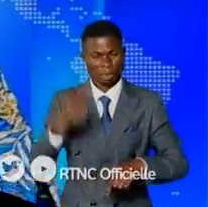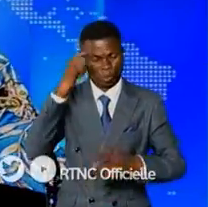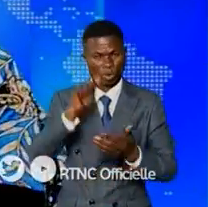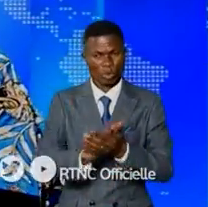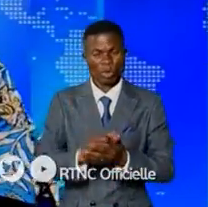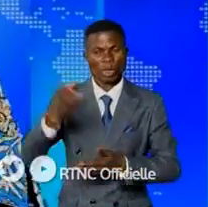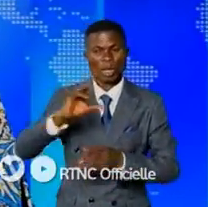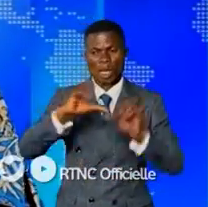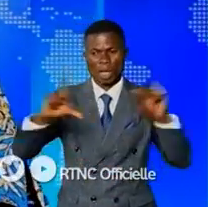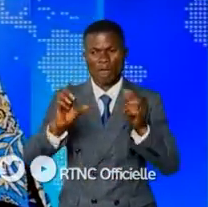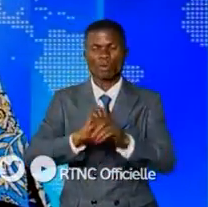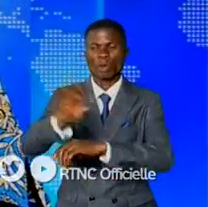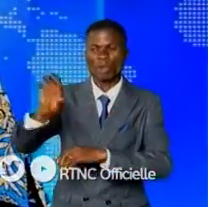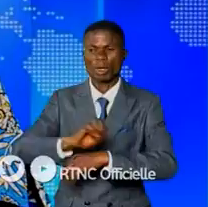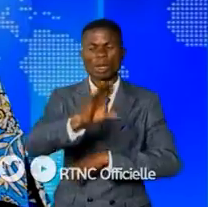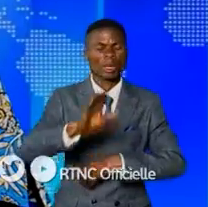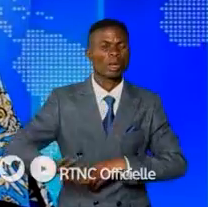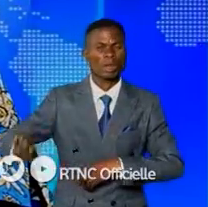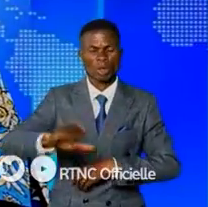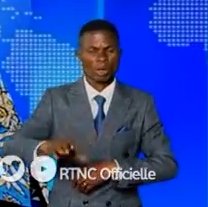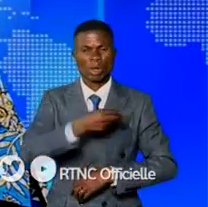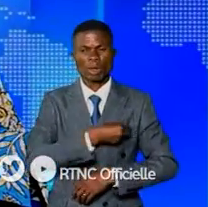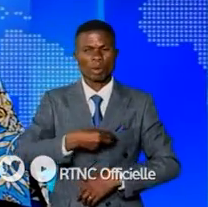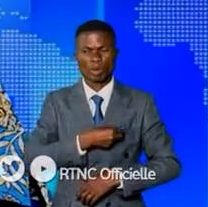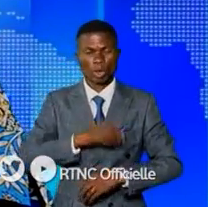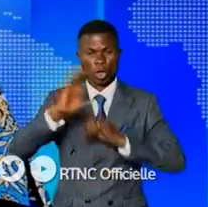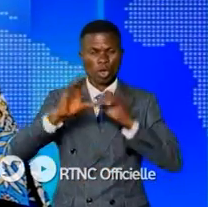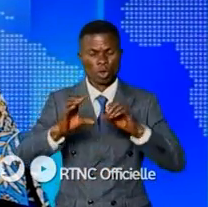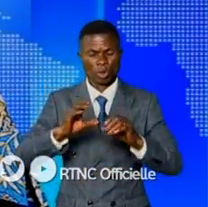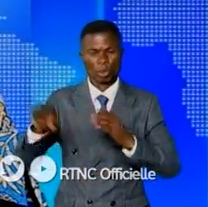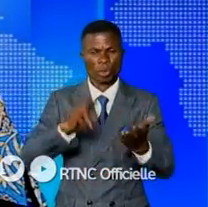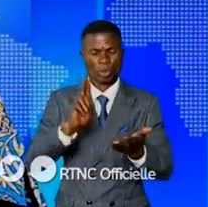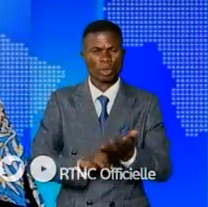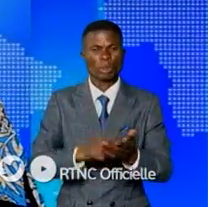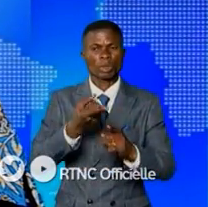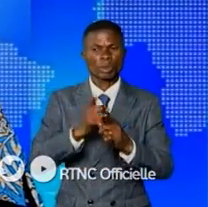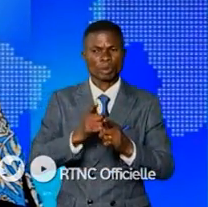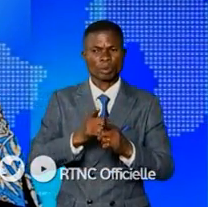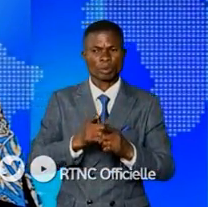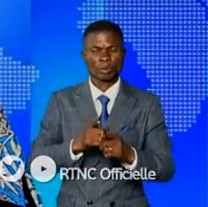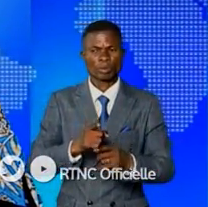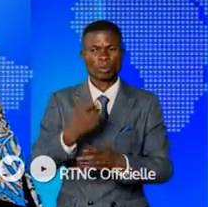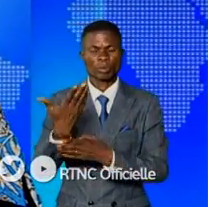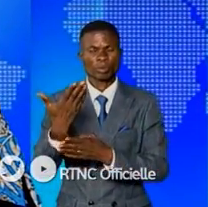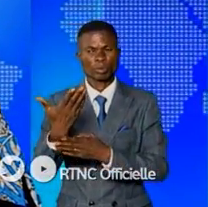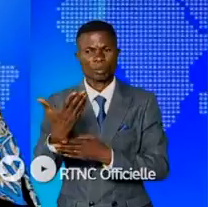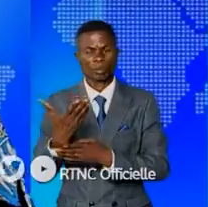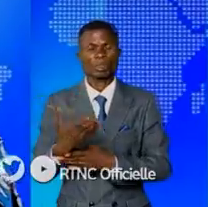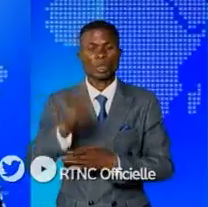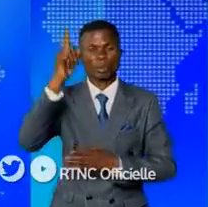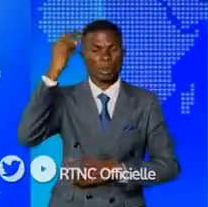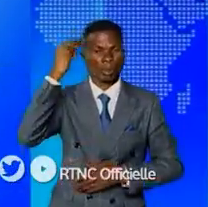les invitations seront lancées par le protocole. Ces communiqués portent la signature de Sama Lukonde Kyenge